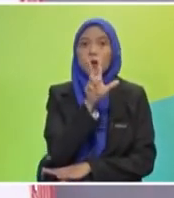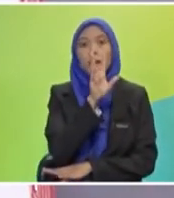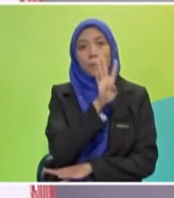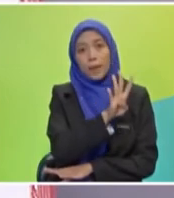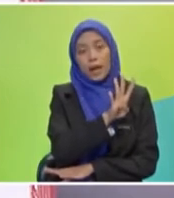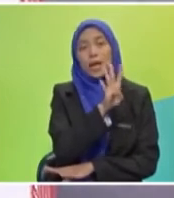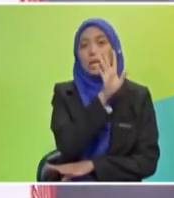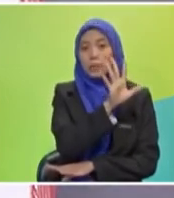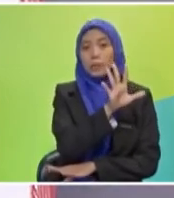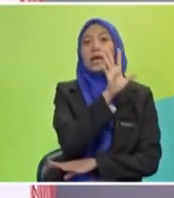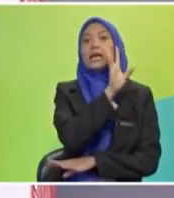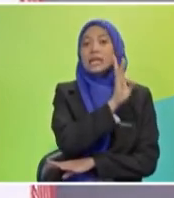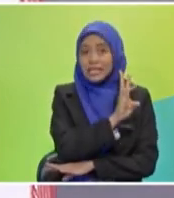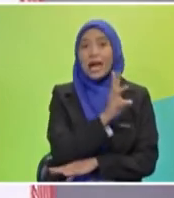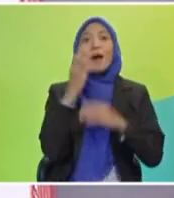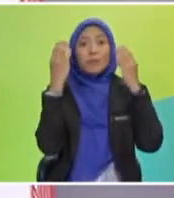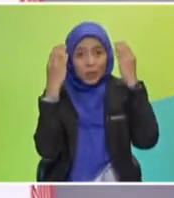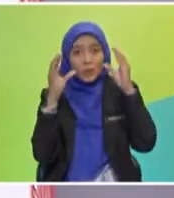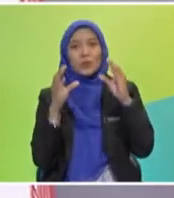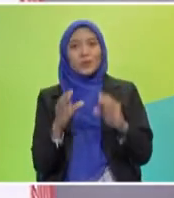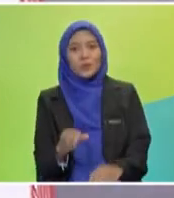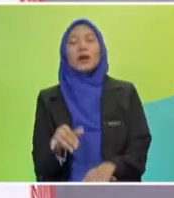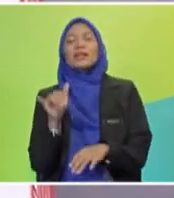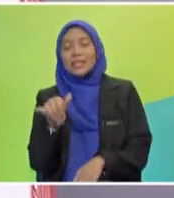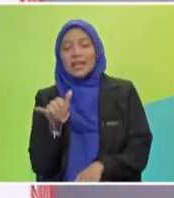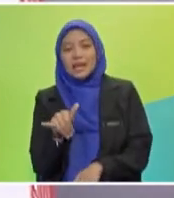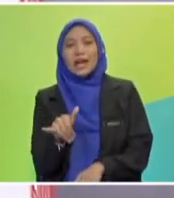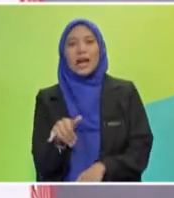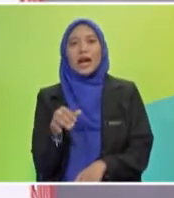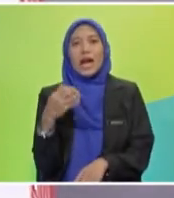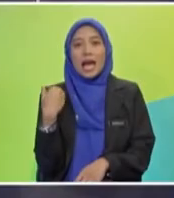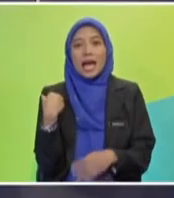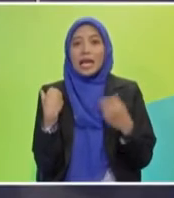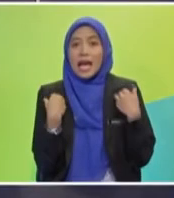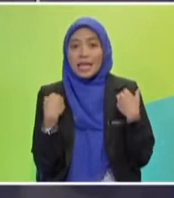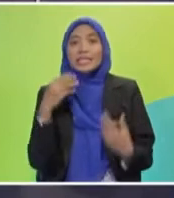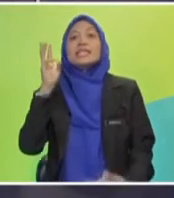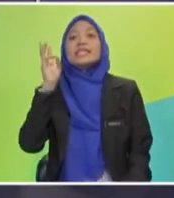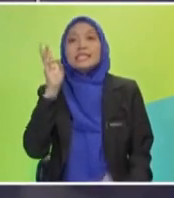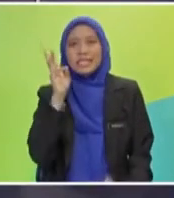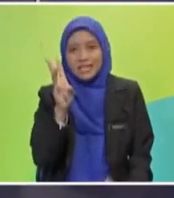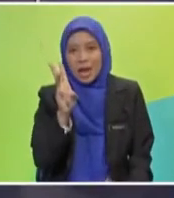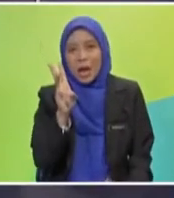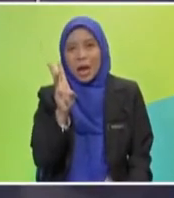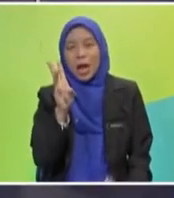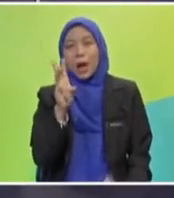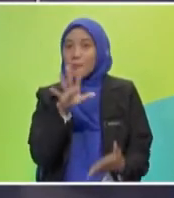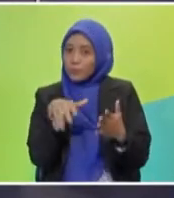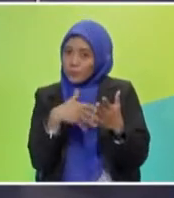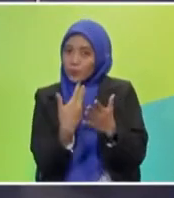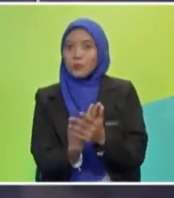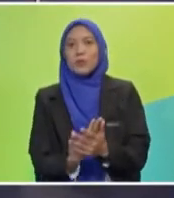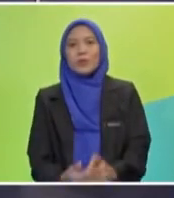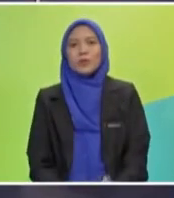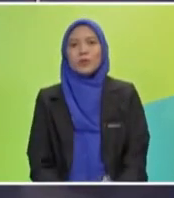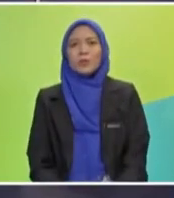empat, lima, enam cikgu. Enam. Murid-murid atas talian kita pun tunjukkan. Tunjuk enam. Okey,